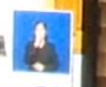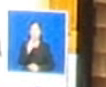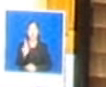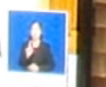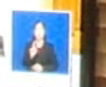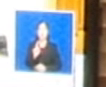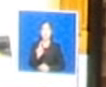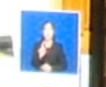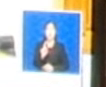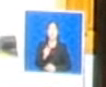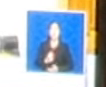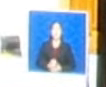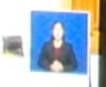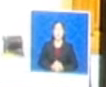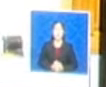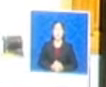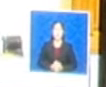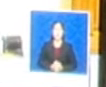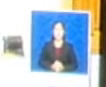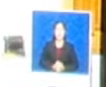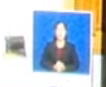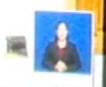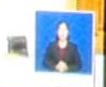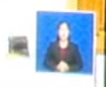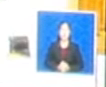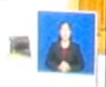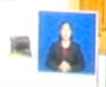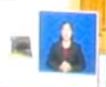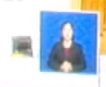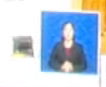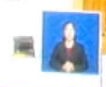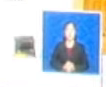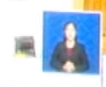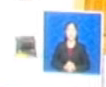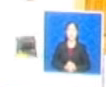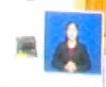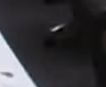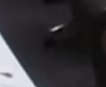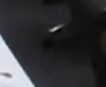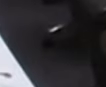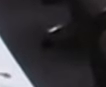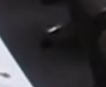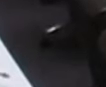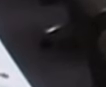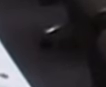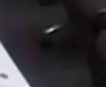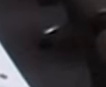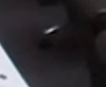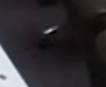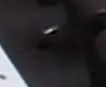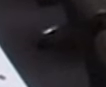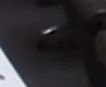หากพูดถึงนักการเมืองหญิงคนรุ่นใหม่ที่ดูโดดเด่นและน่าสนใจแถม FC เพียบนั้นก็ต้องบอกเลยว่าแต่ละคนลุยทำผลงานเต็มที่